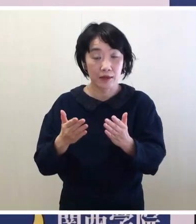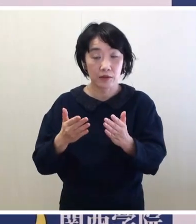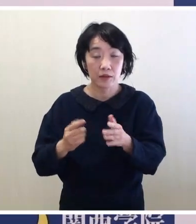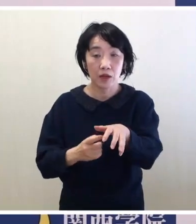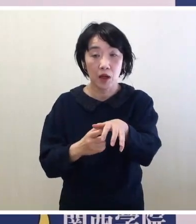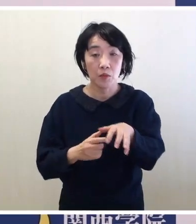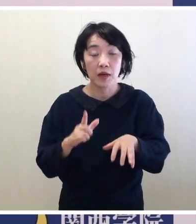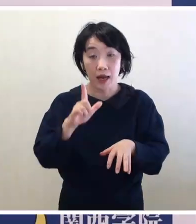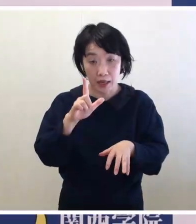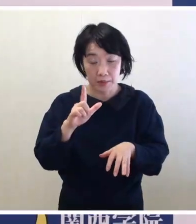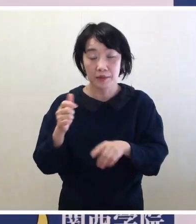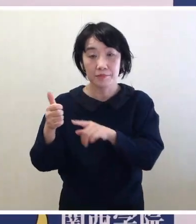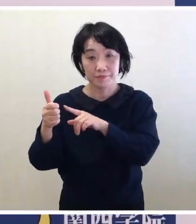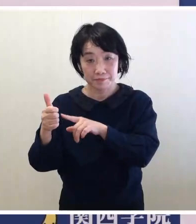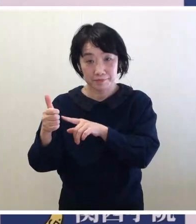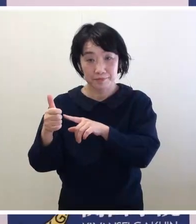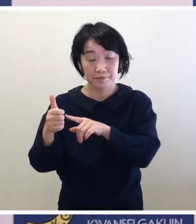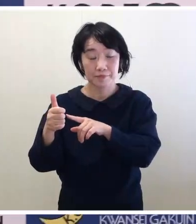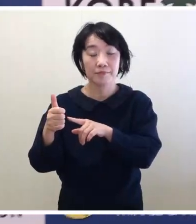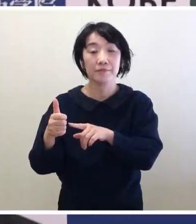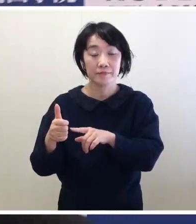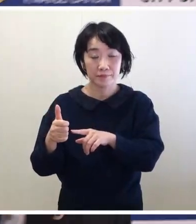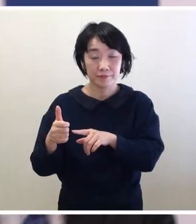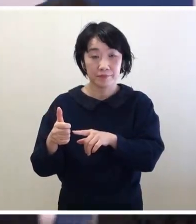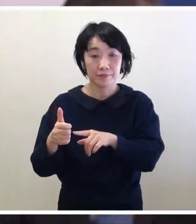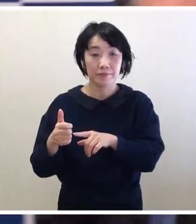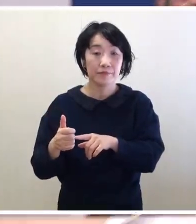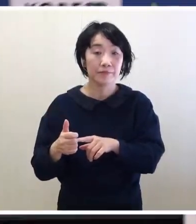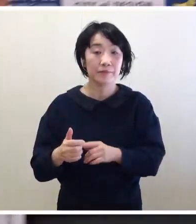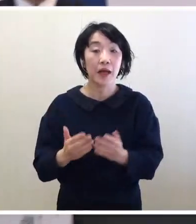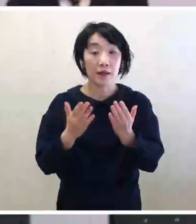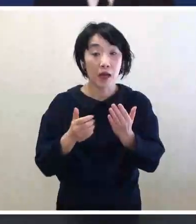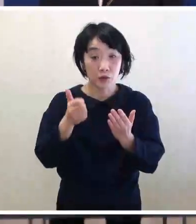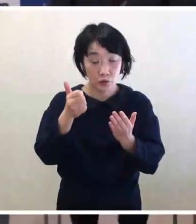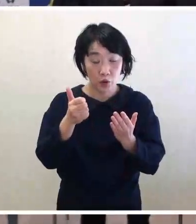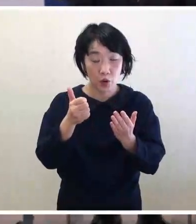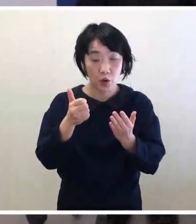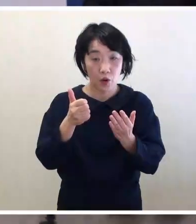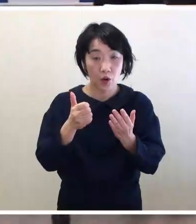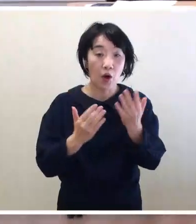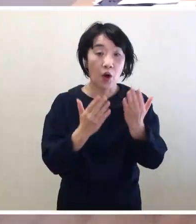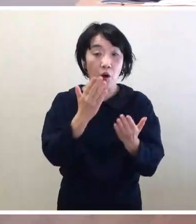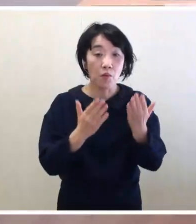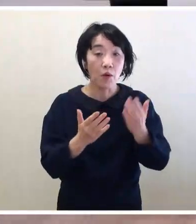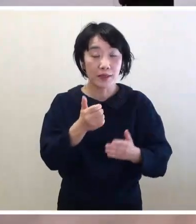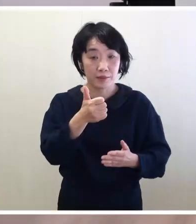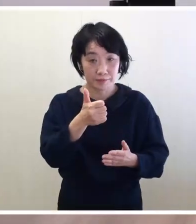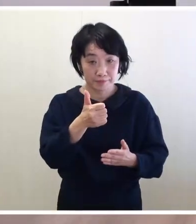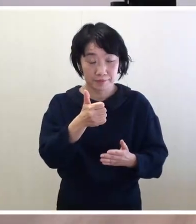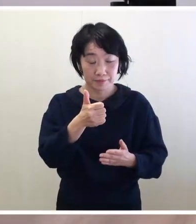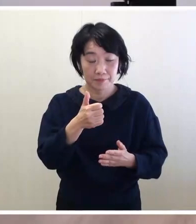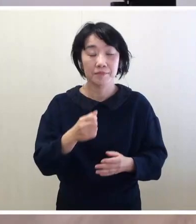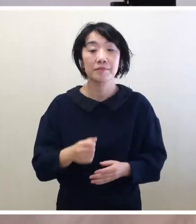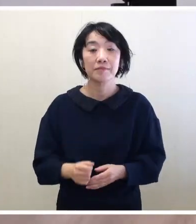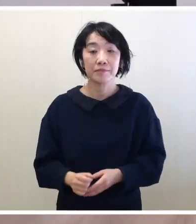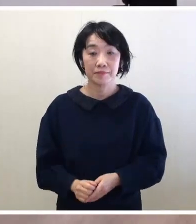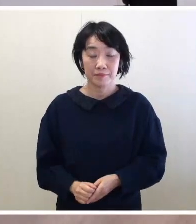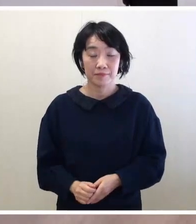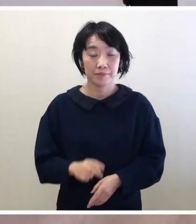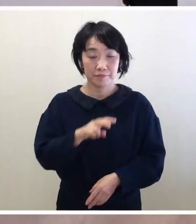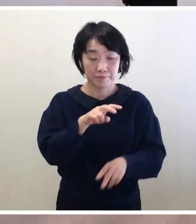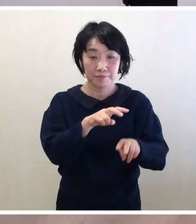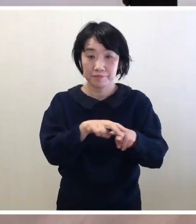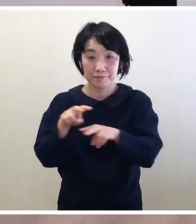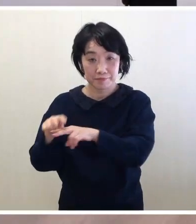関西学院の村上一平理事長さん、関西学院大学の学長森雅俊